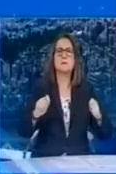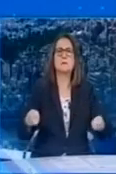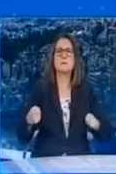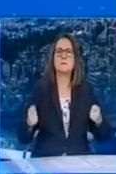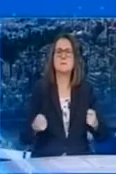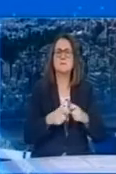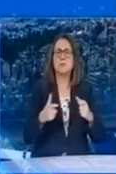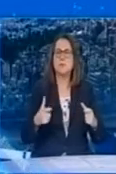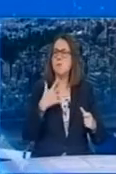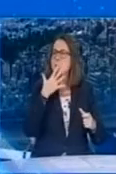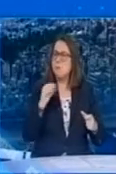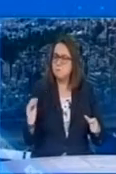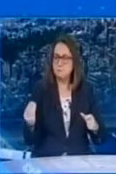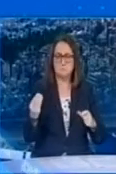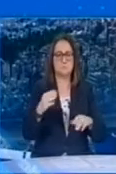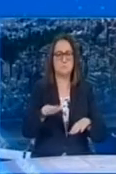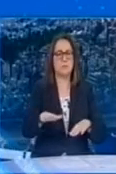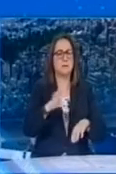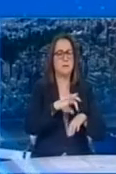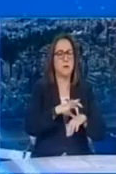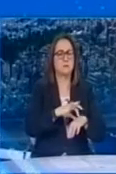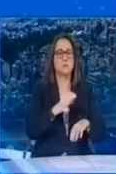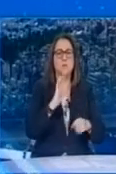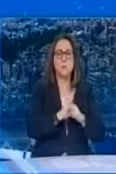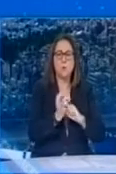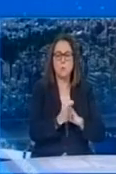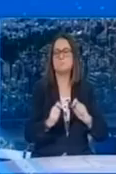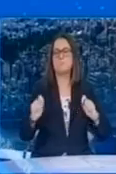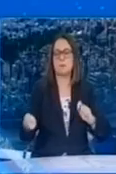τμήματα σχολείων λόγω κορονοϊού.